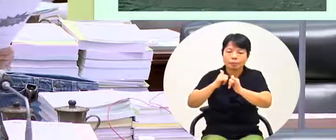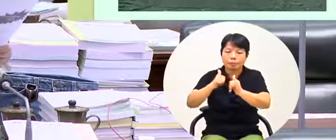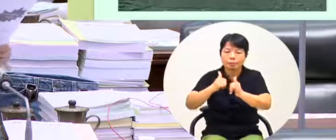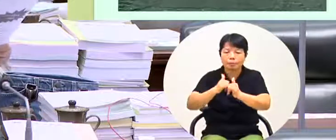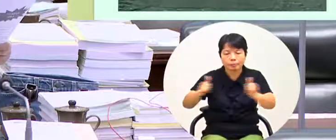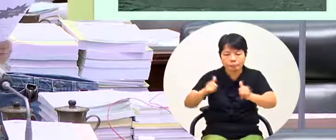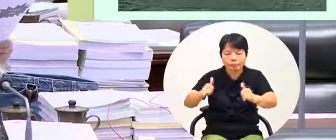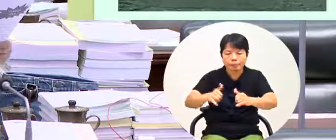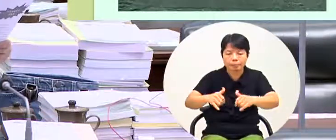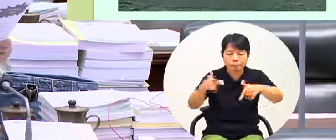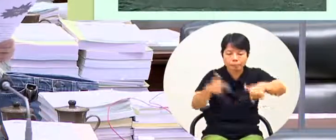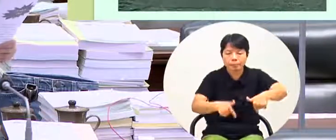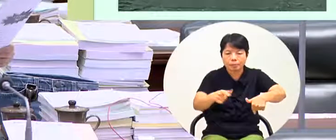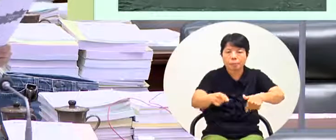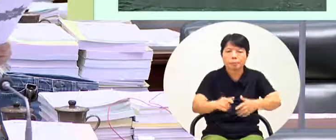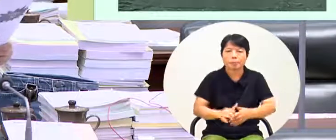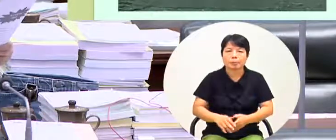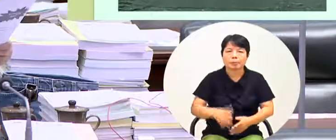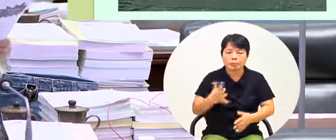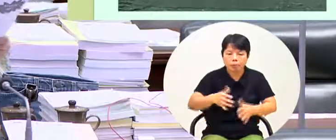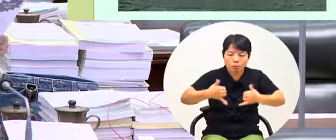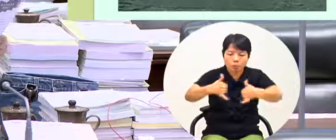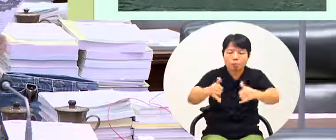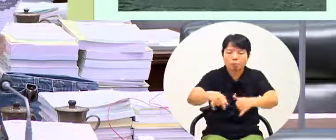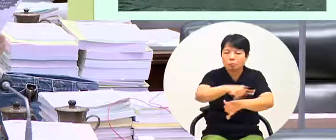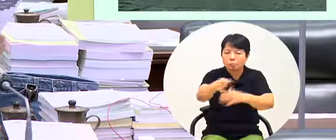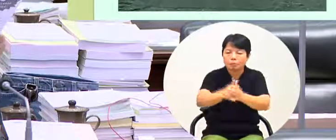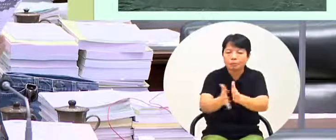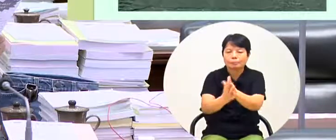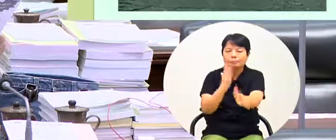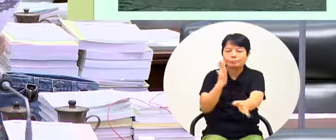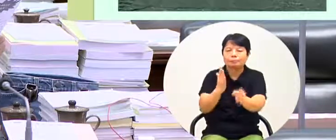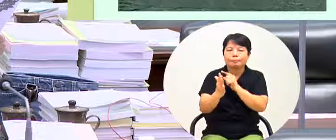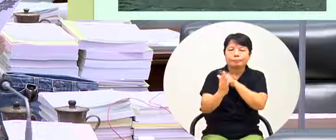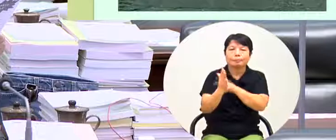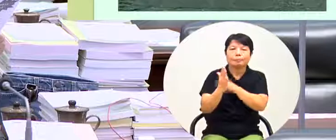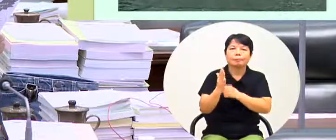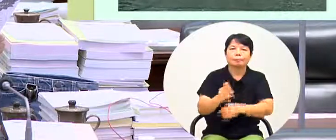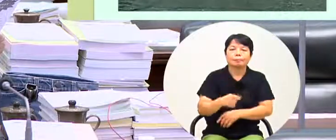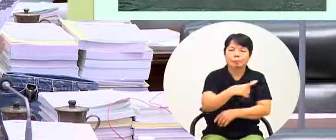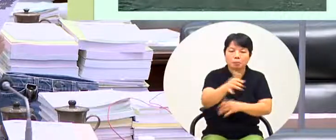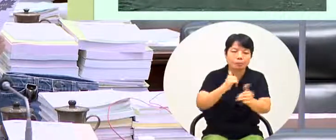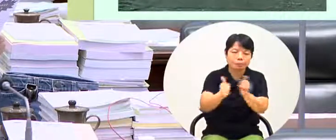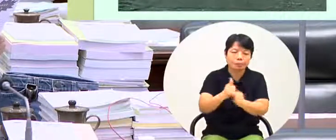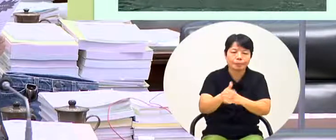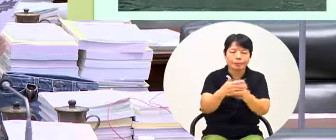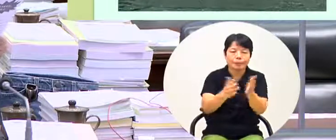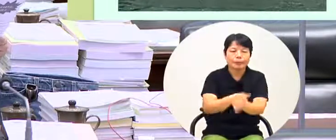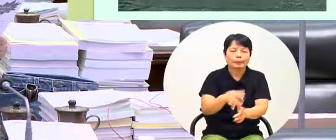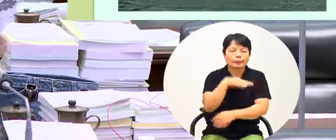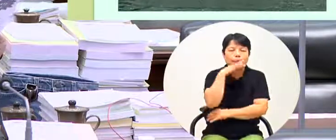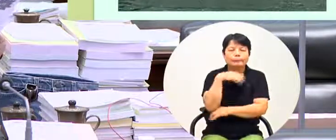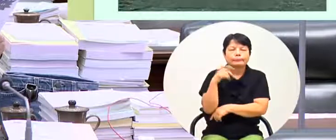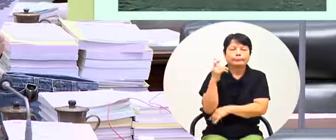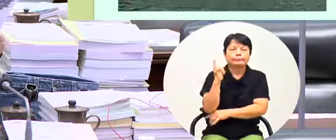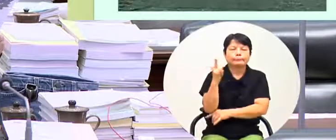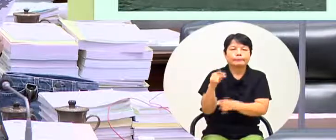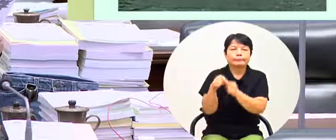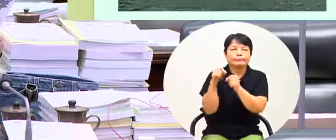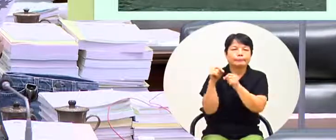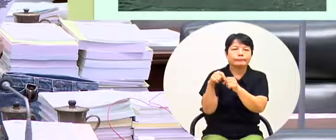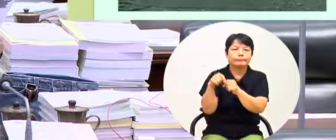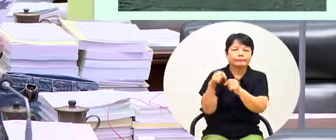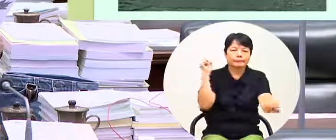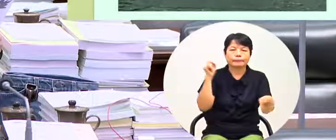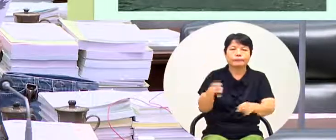顺位了。那当然对民众来讲他觉得是遥遥无期了。那刚好今年呢，中华路有进行一次这